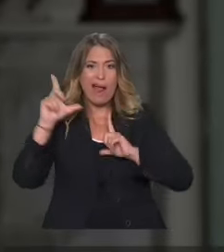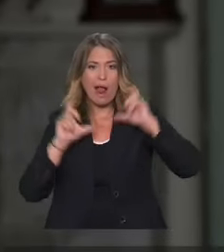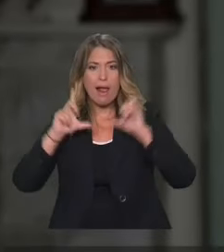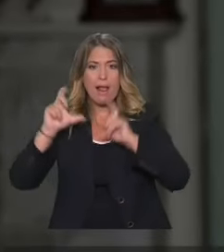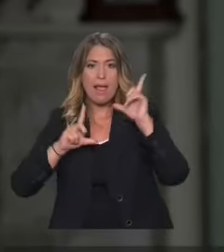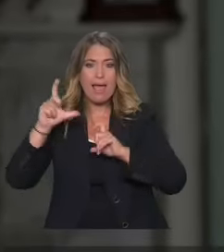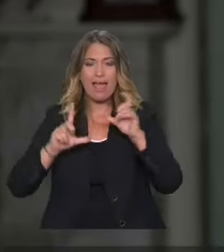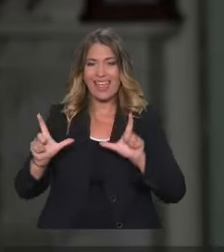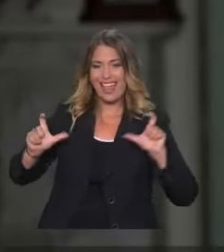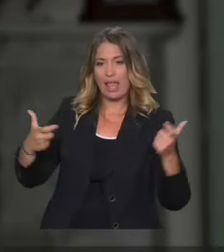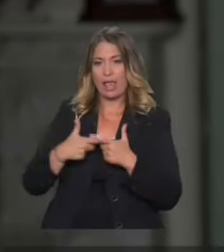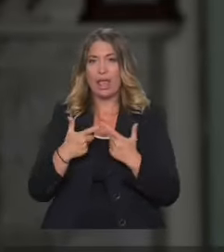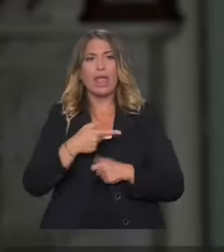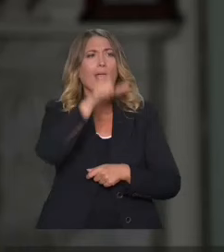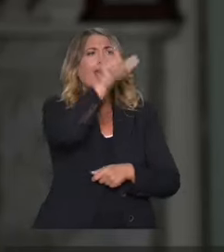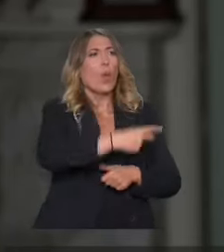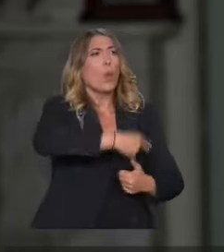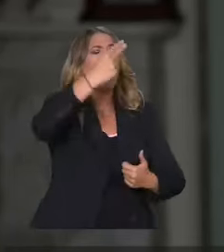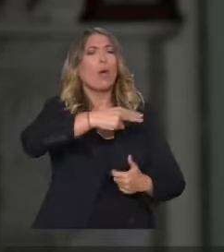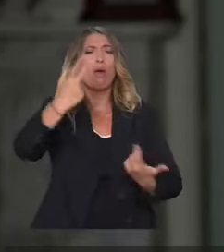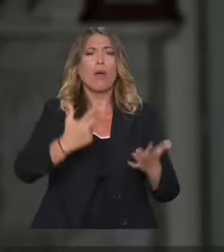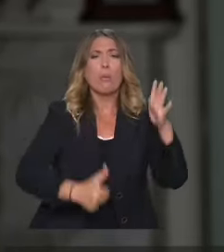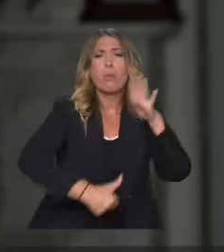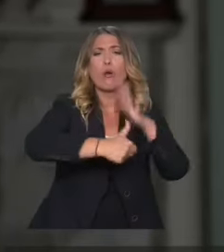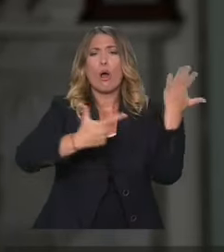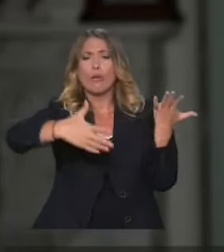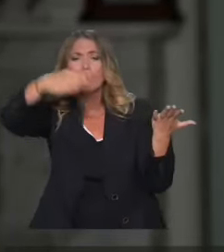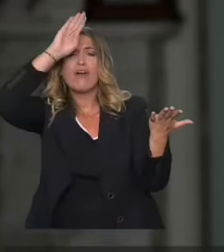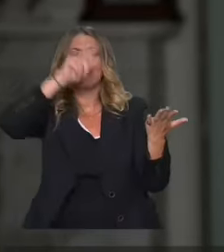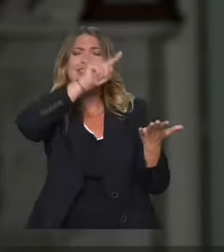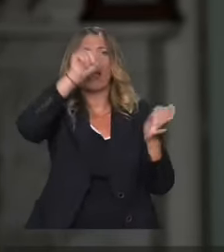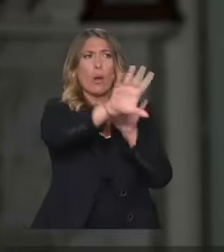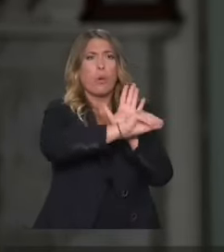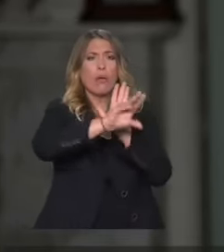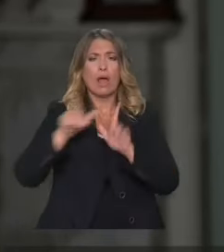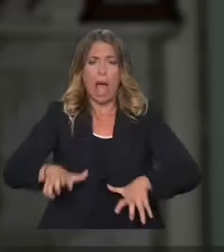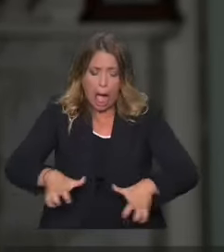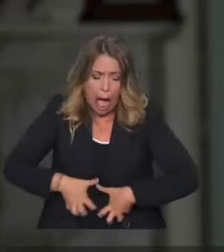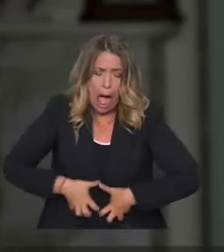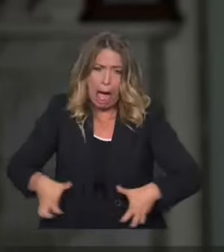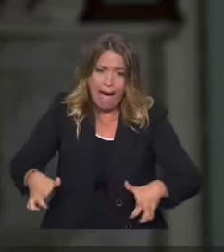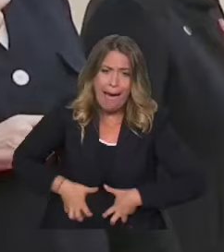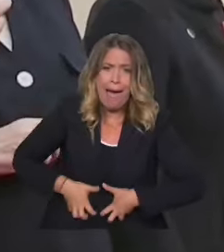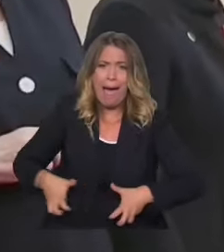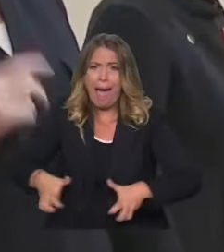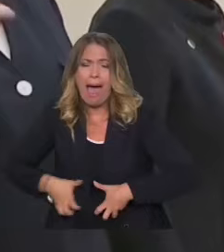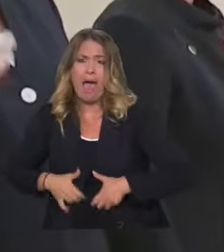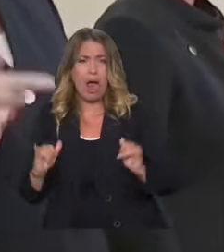has entertained privately members of her family with impersonations of various world leaders.